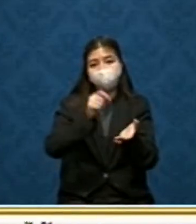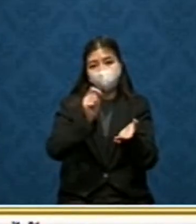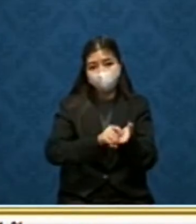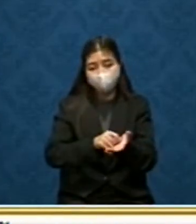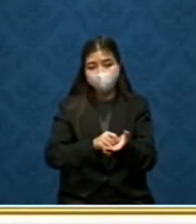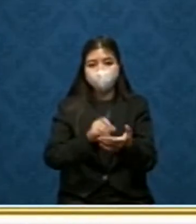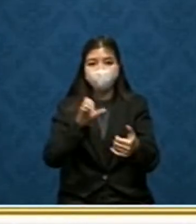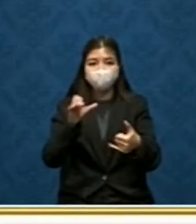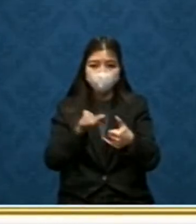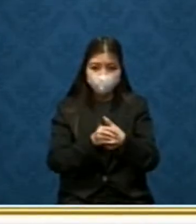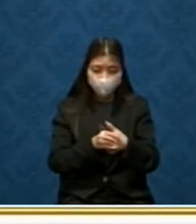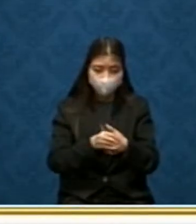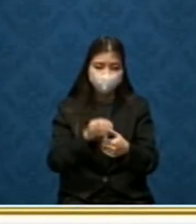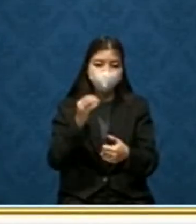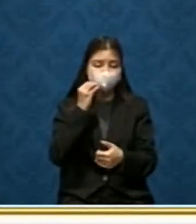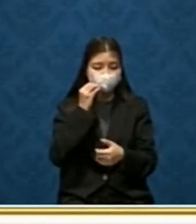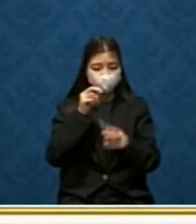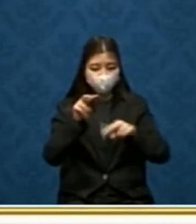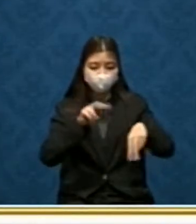จะค้นบ้าน ไม่คนบ้าน